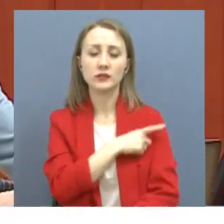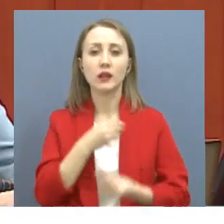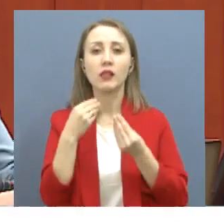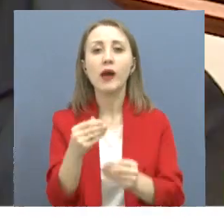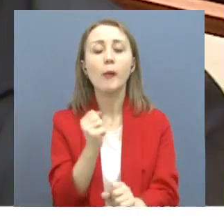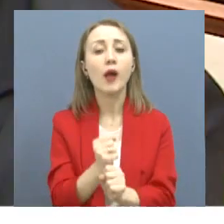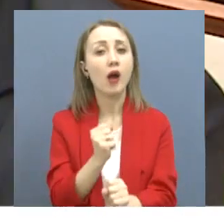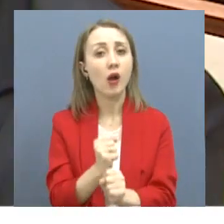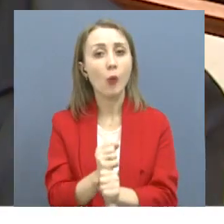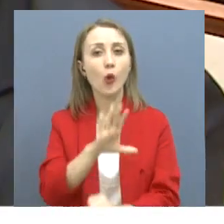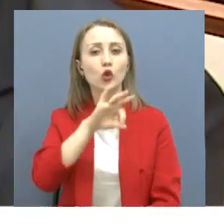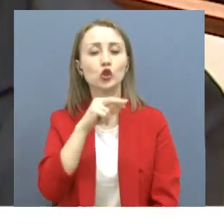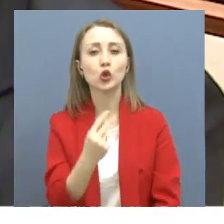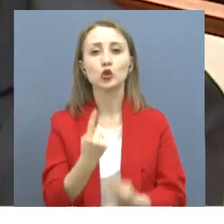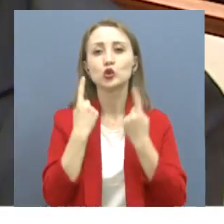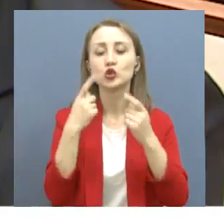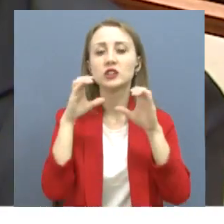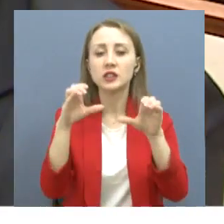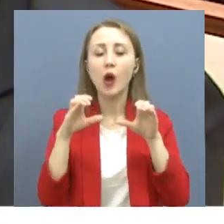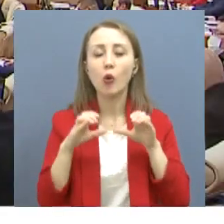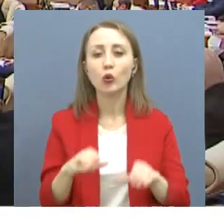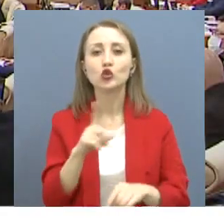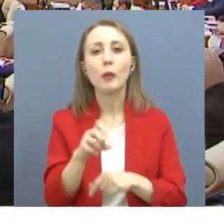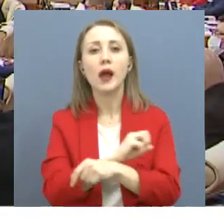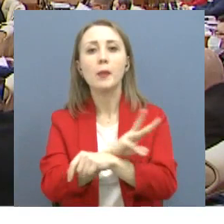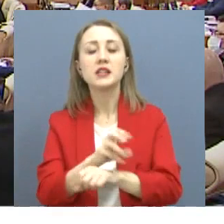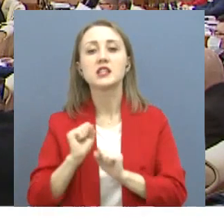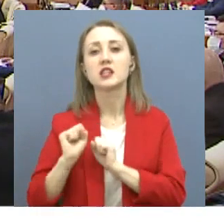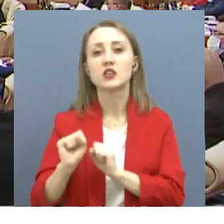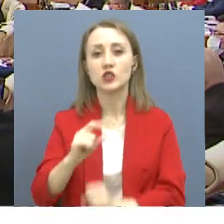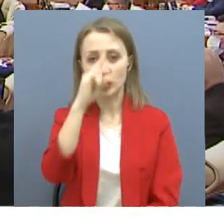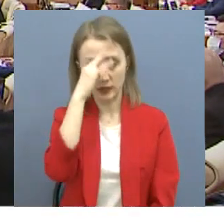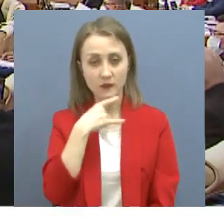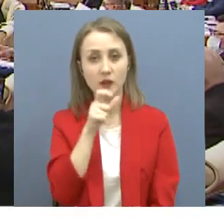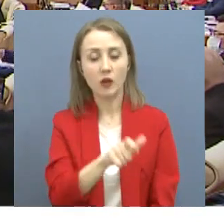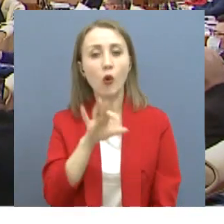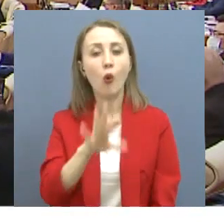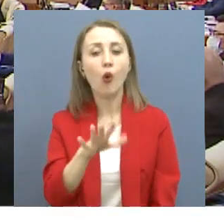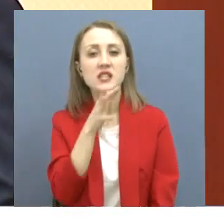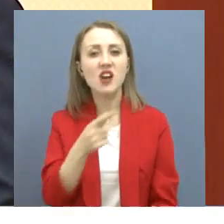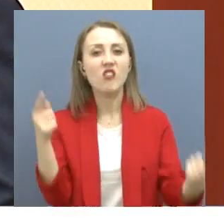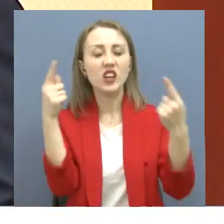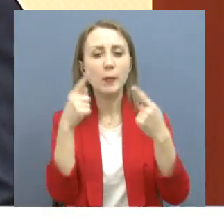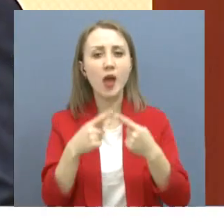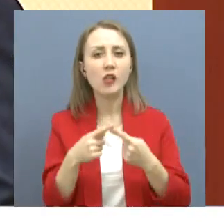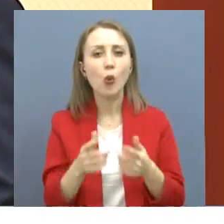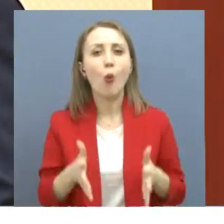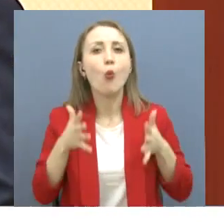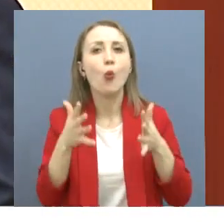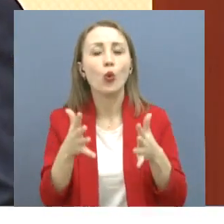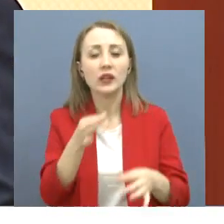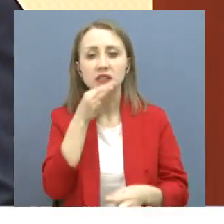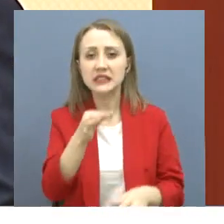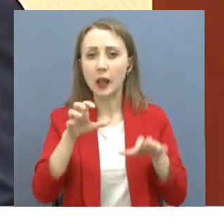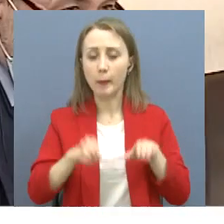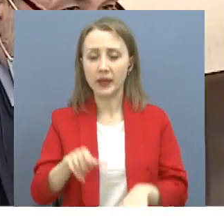прежде всего над социально значимыми законопроектами, чтобы обеспечить защиту казахстанцев от современных вызовов и угроз, сказал председатель Мажилиса парламента